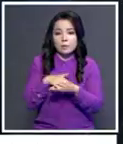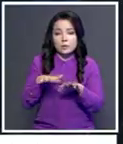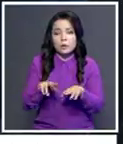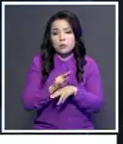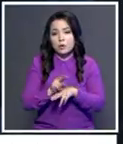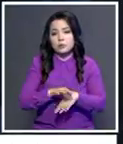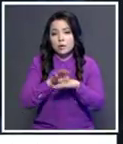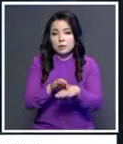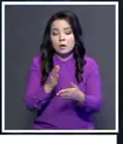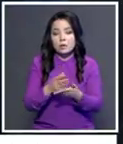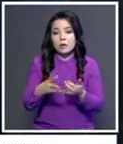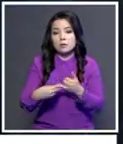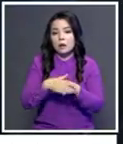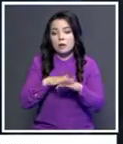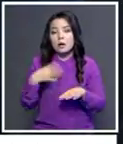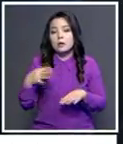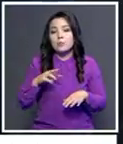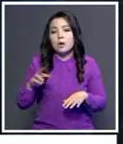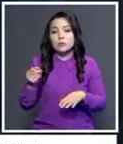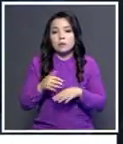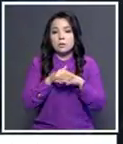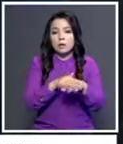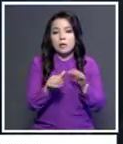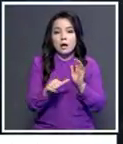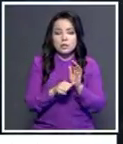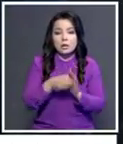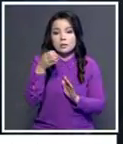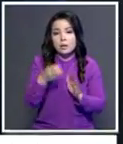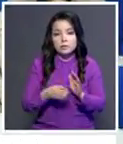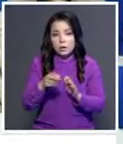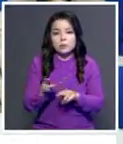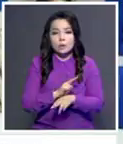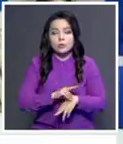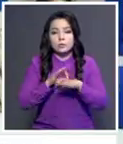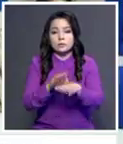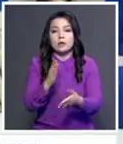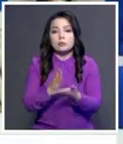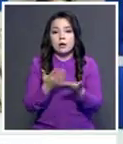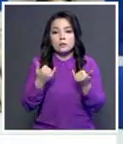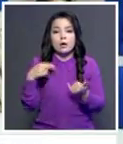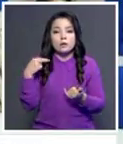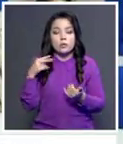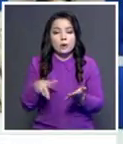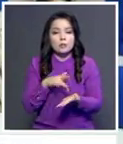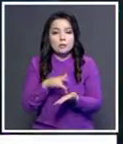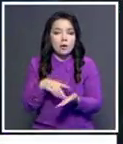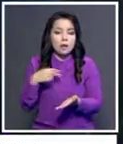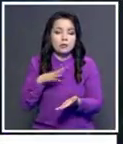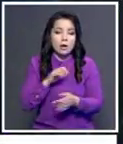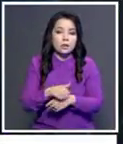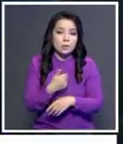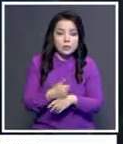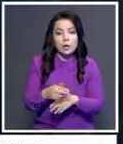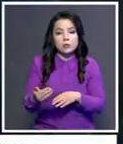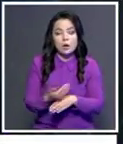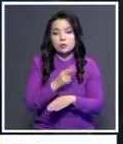жөндеуге жергілікті бюджеттен 40 миллион теңге бөлінді. Оған 6 жедел саты жаңартылды. Алдағы уақытта Ақтөбе қаласының әкімдігі жаңарту